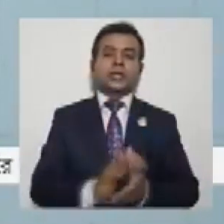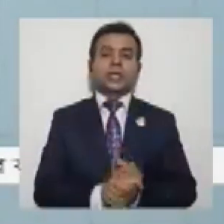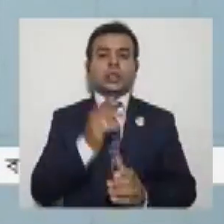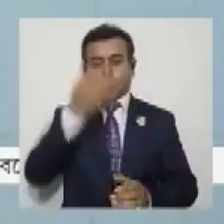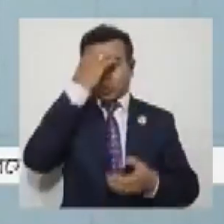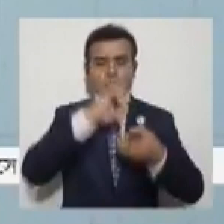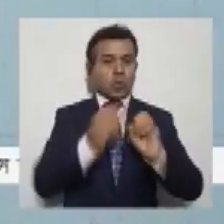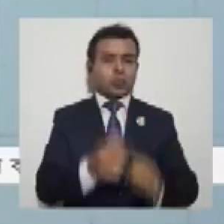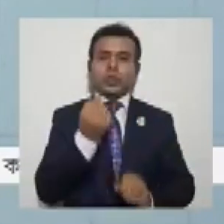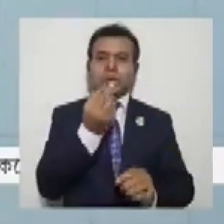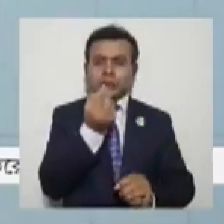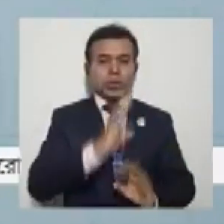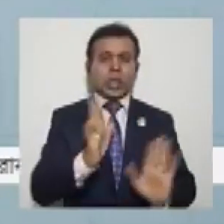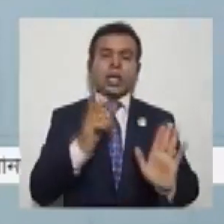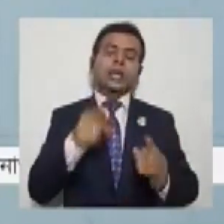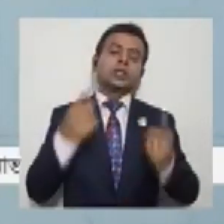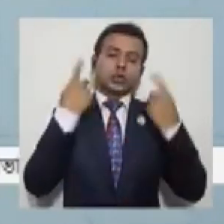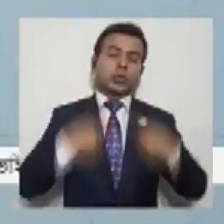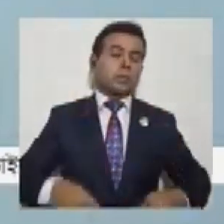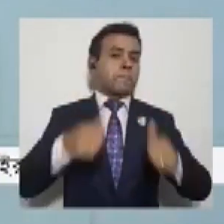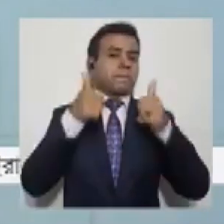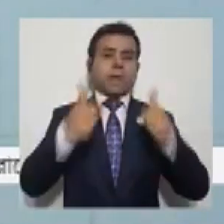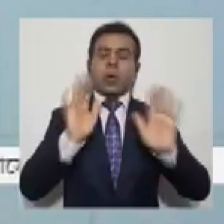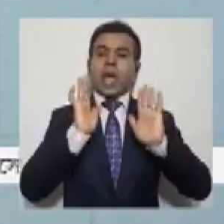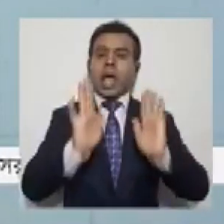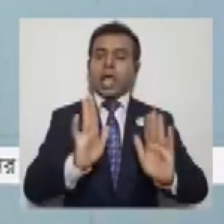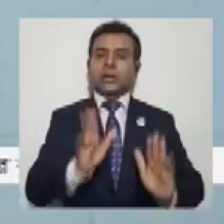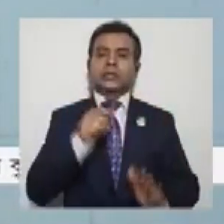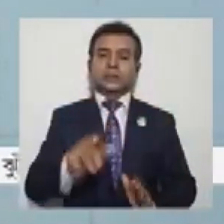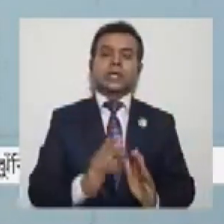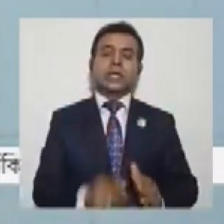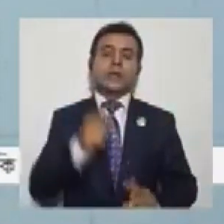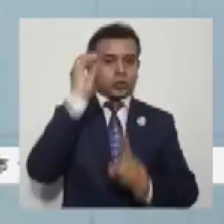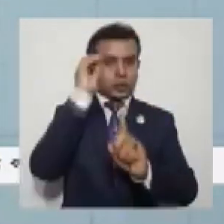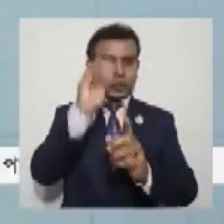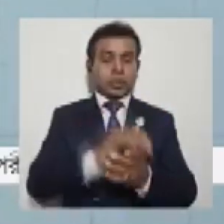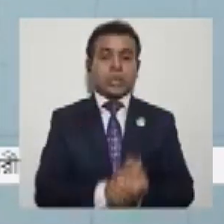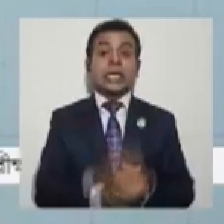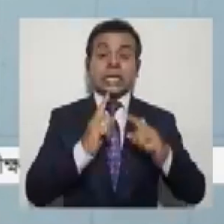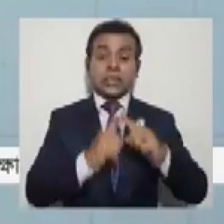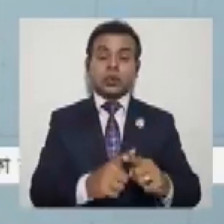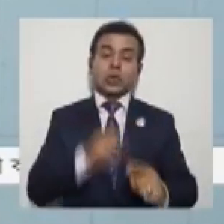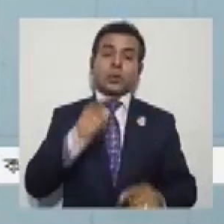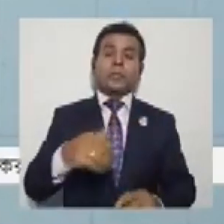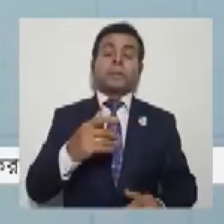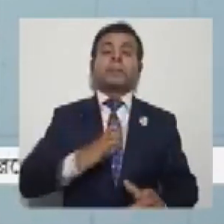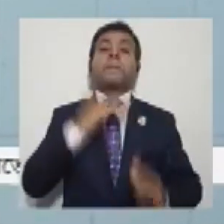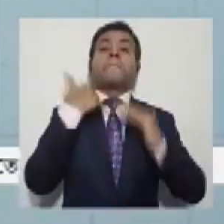গত 24 ঘন্টায় নতুন করে পিপি সংগৃহীত হয়েছে 31,110টি, এবং এ পর্যন্ত